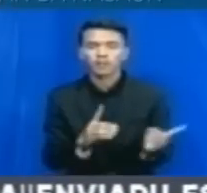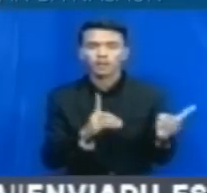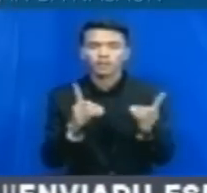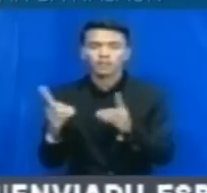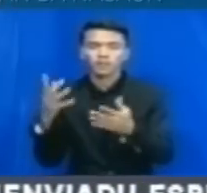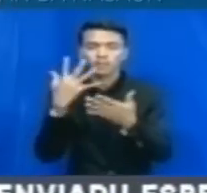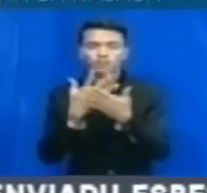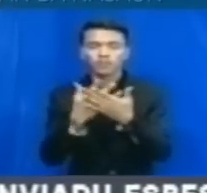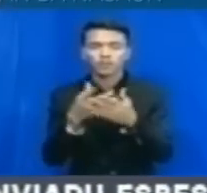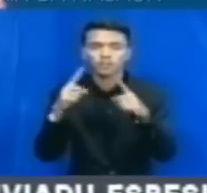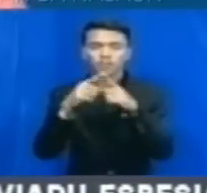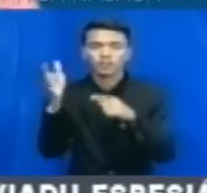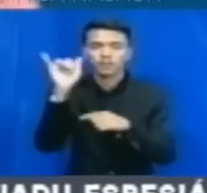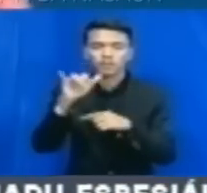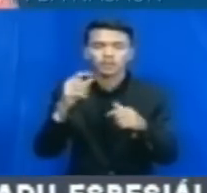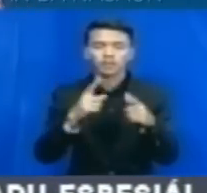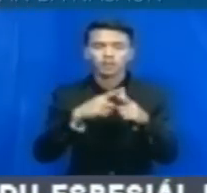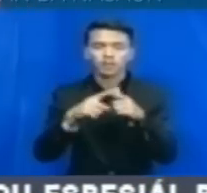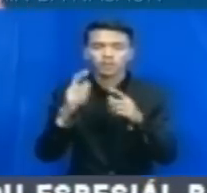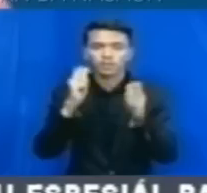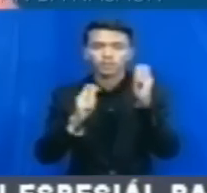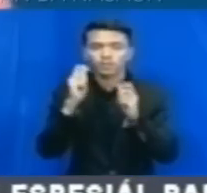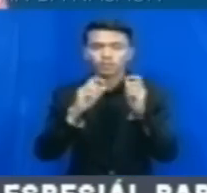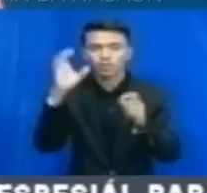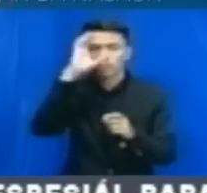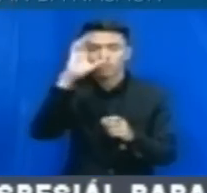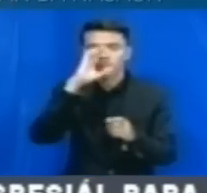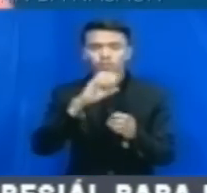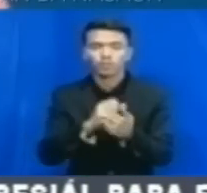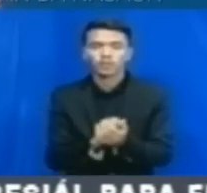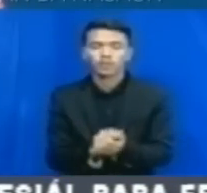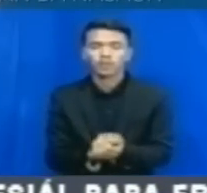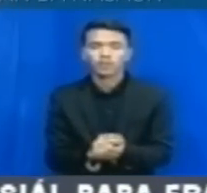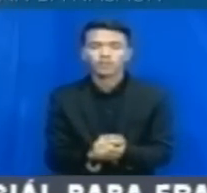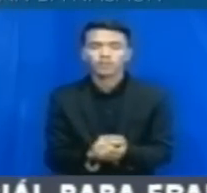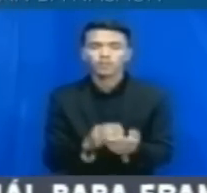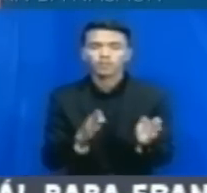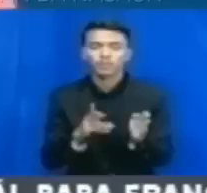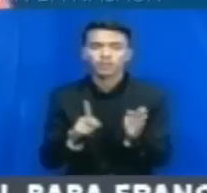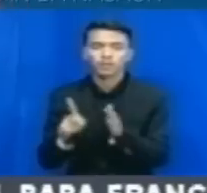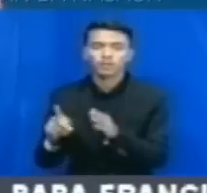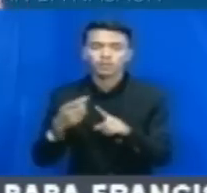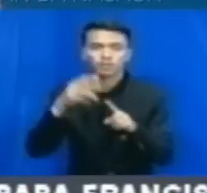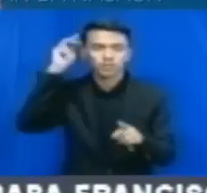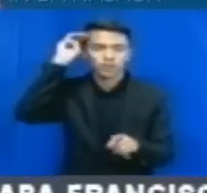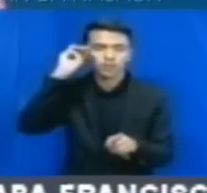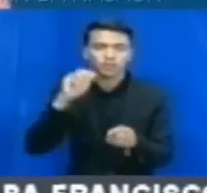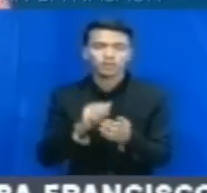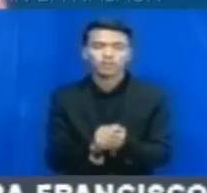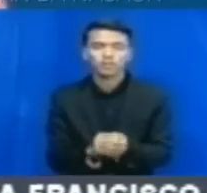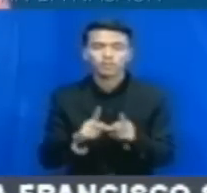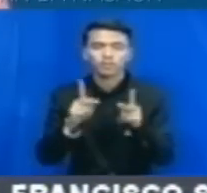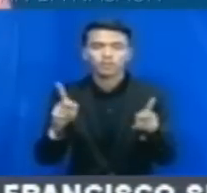prisão preventiva basira depois tribunal buka prova tribunal liusi liu proses liusi minister publiku buka prova sira